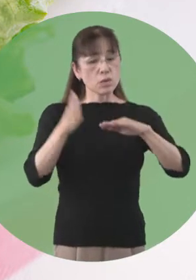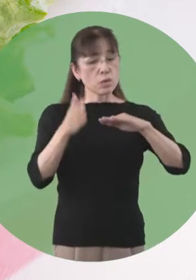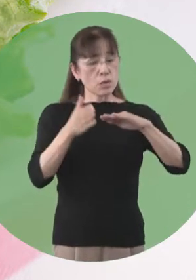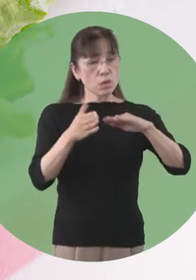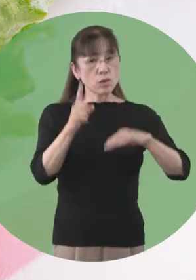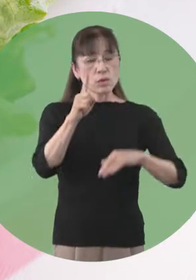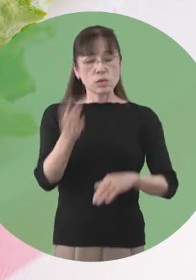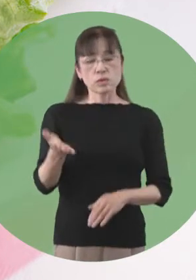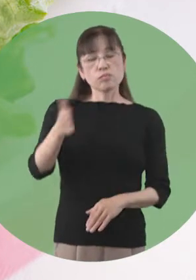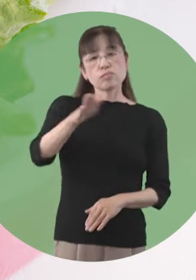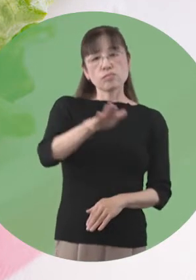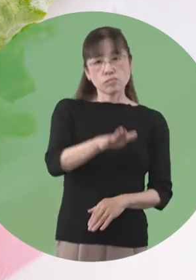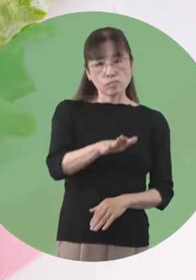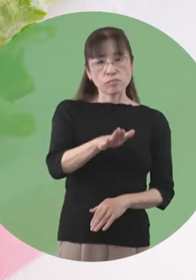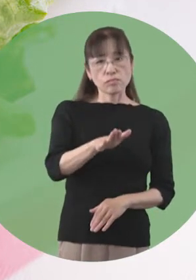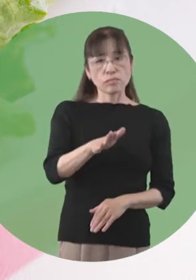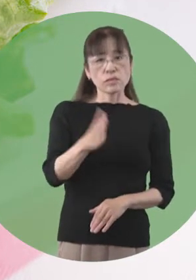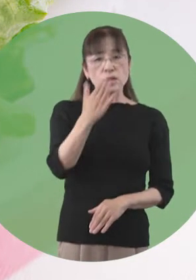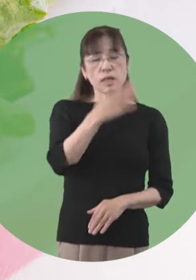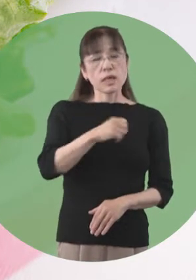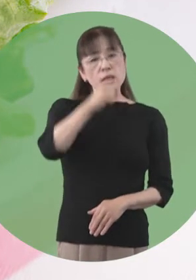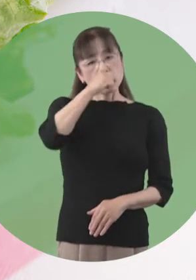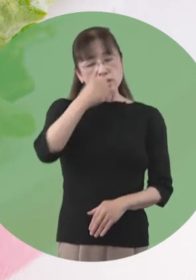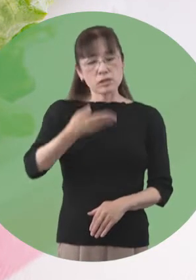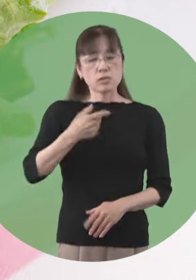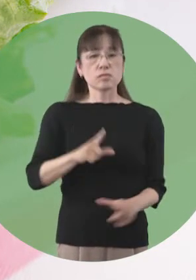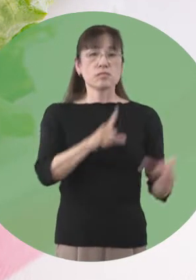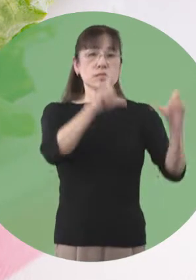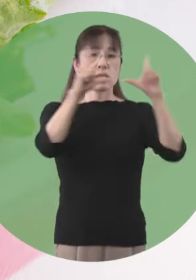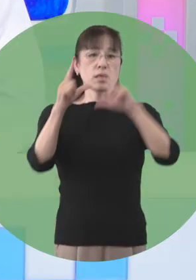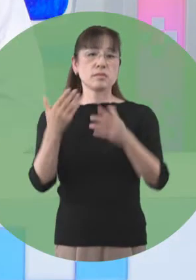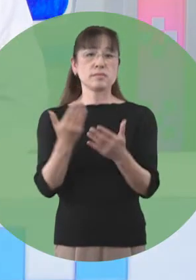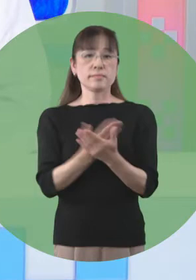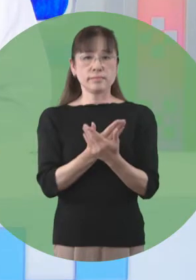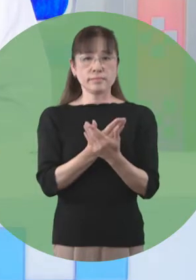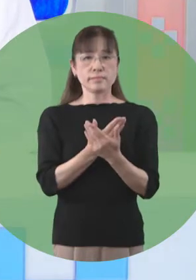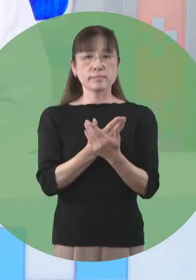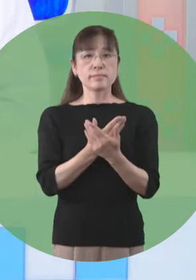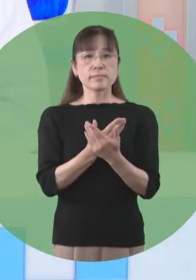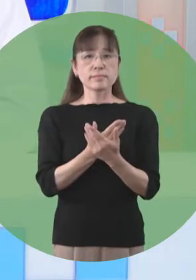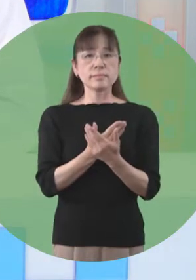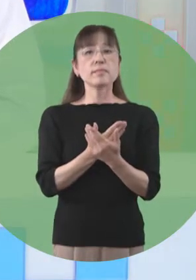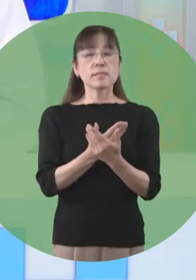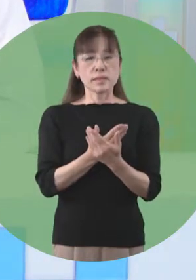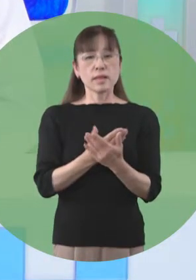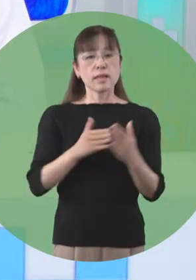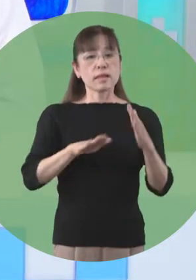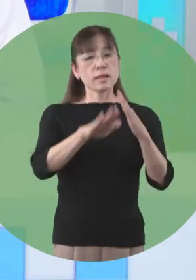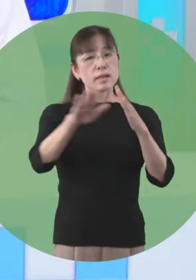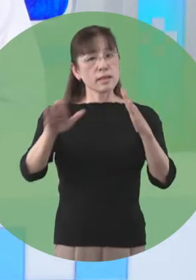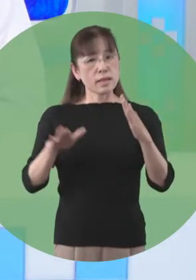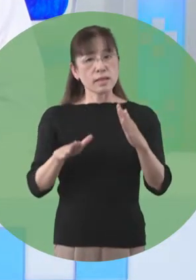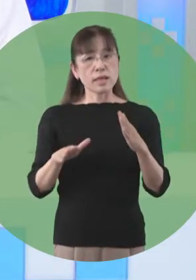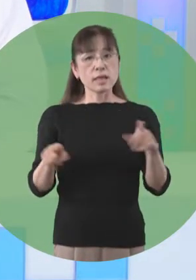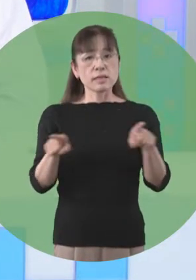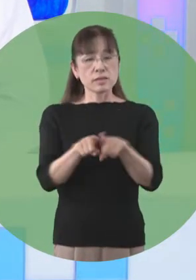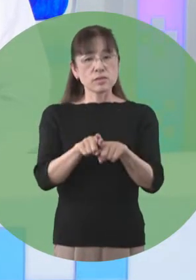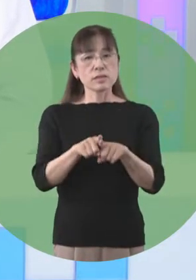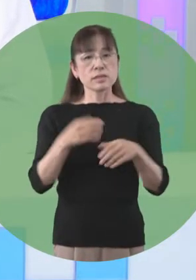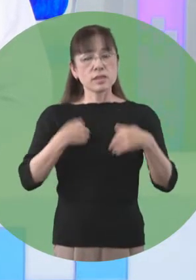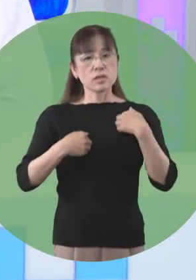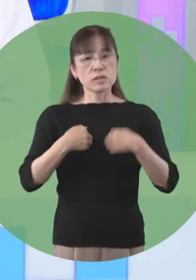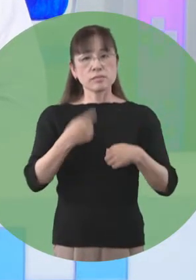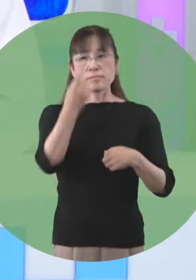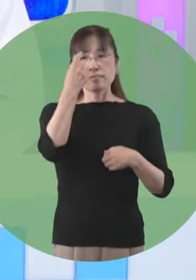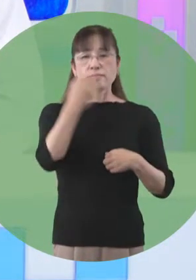皿足すだけでも健康的な食生活につながります。他にもご家庭で楽しみながら食育を学